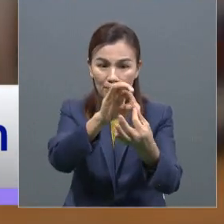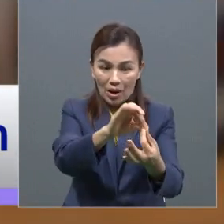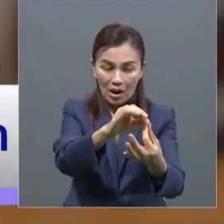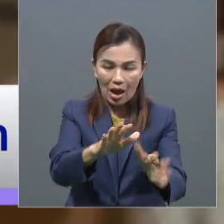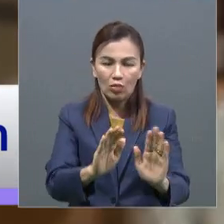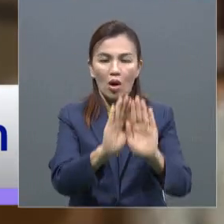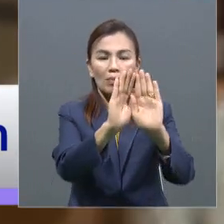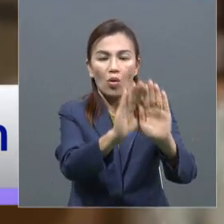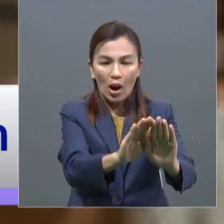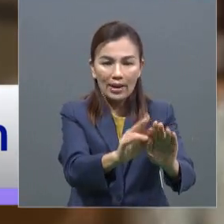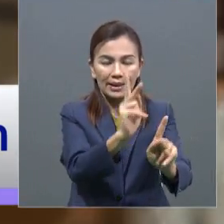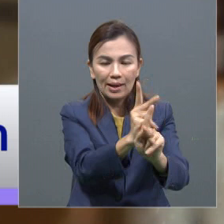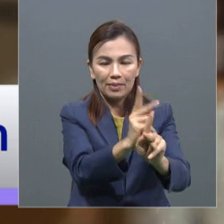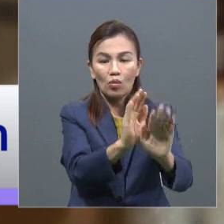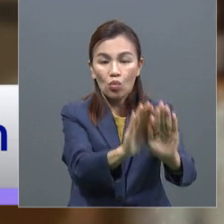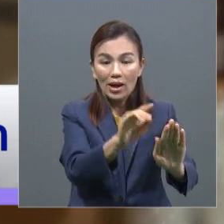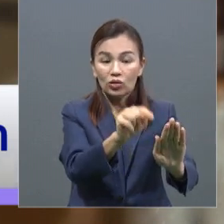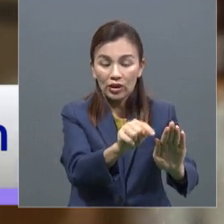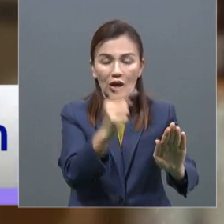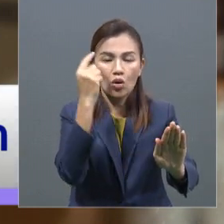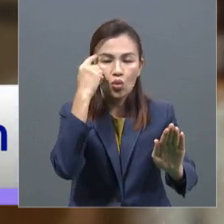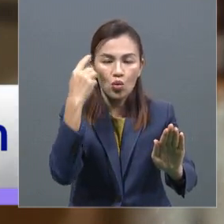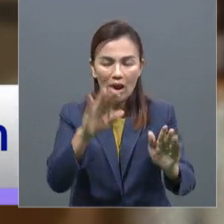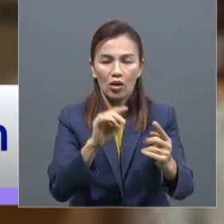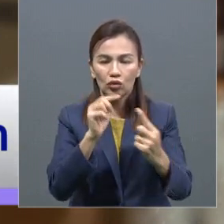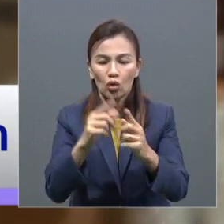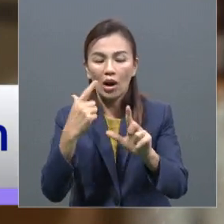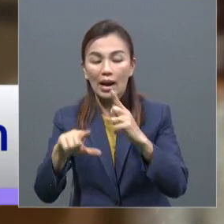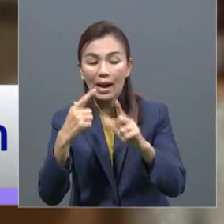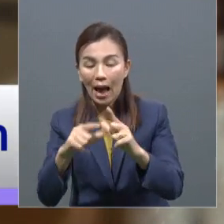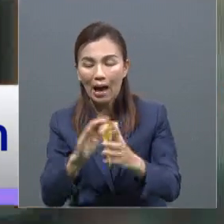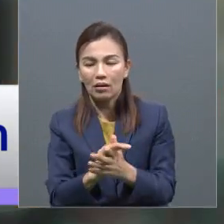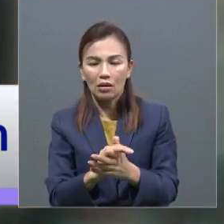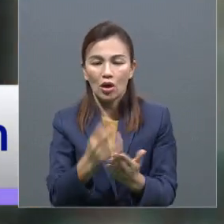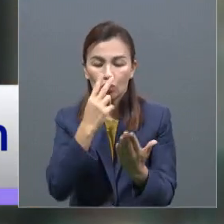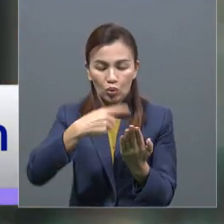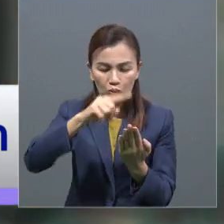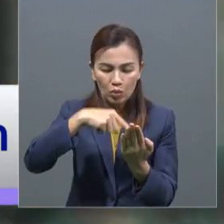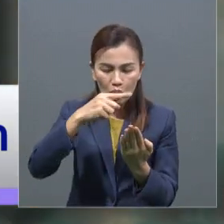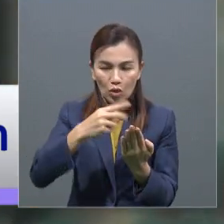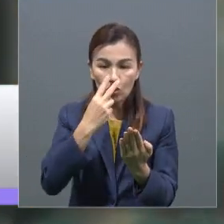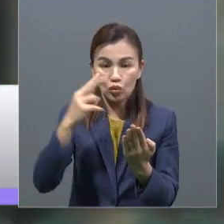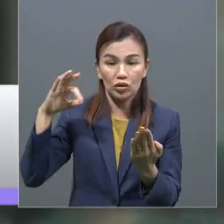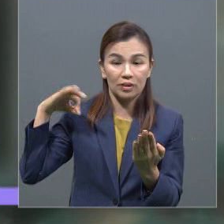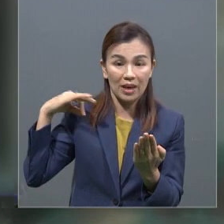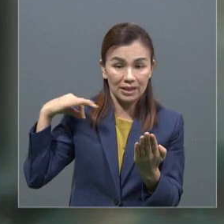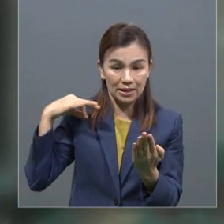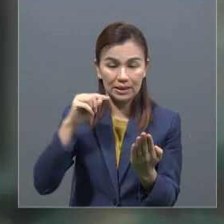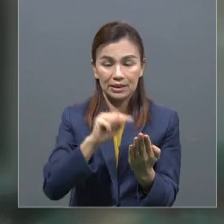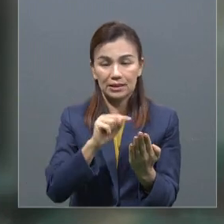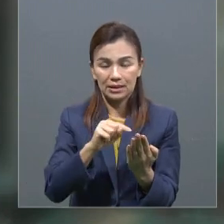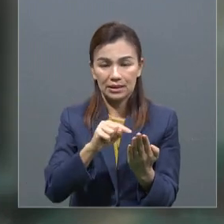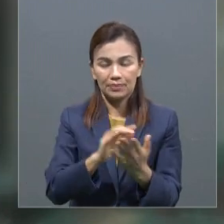ซุกซ่อนและลักลอบจำหน่ายบุหรี่ไฟฟ้าผ่านแอปพลิเคชัน LINEค่ะแล้วเข้าไปดูสมาชิกเนี่ยแอปพลิเคชัน LINEของเา